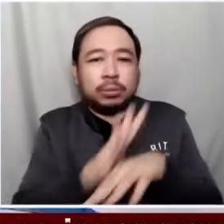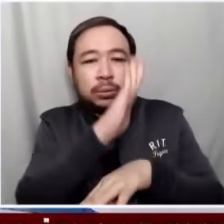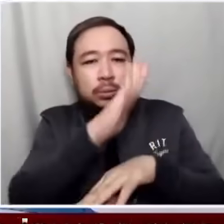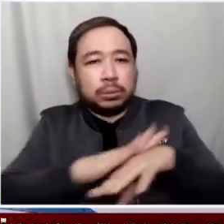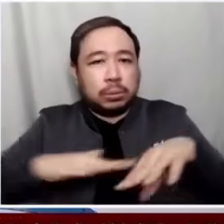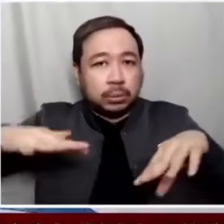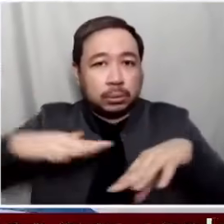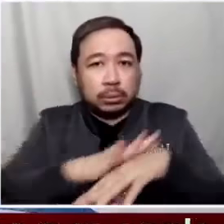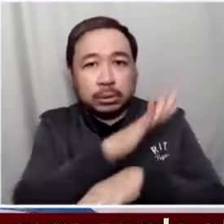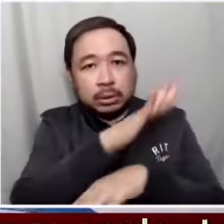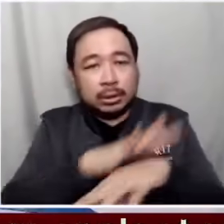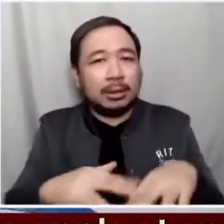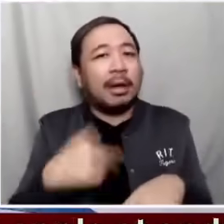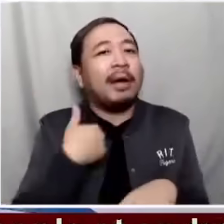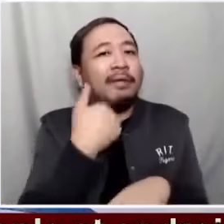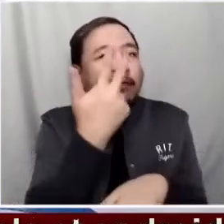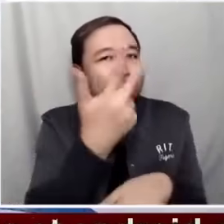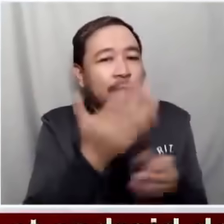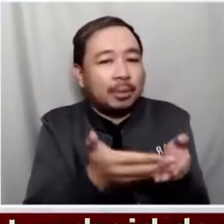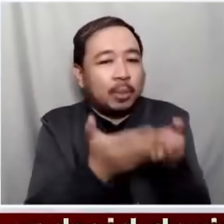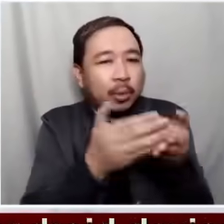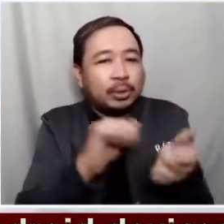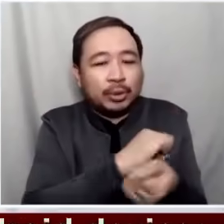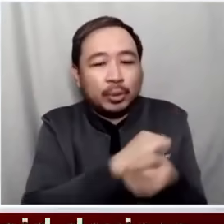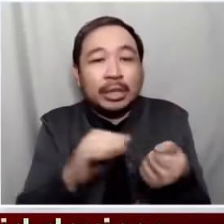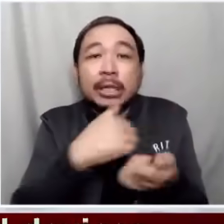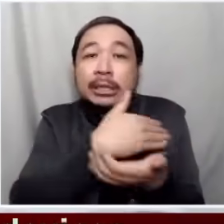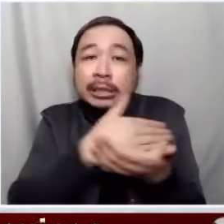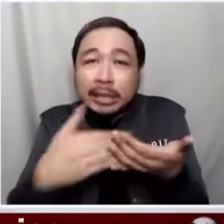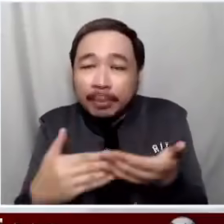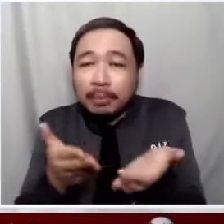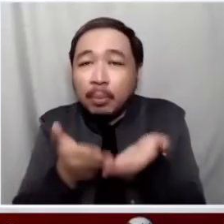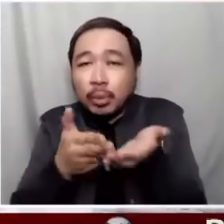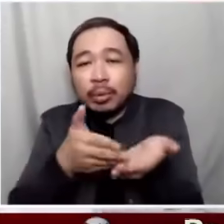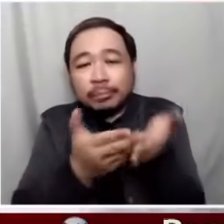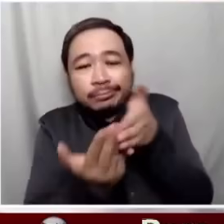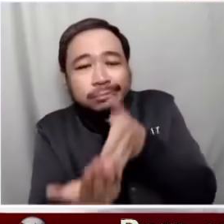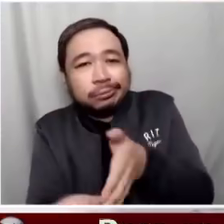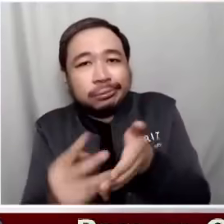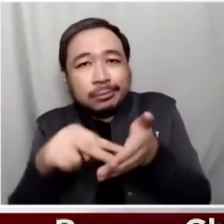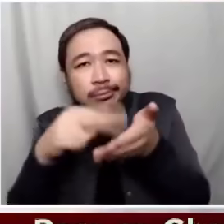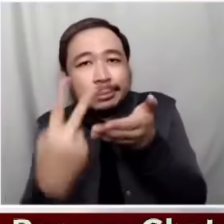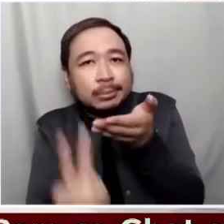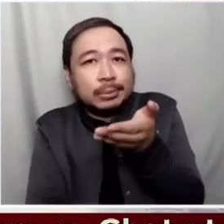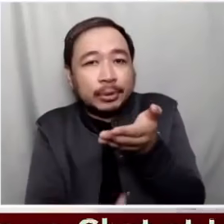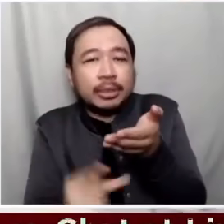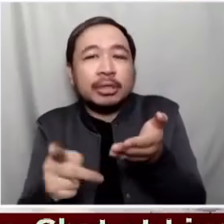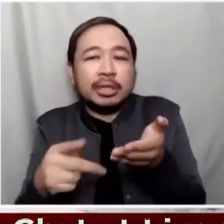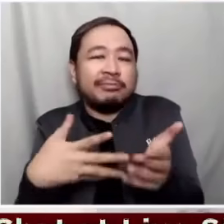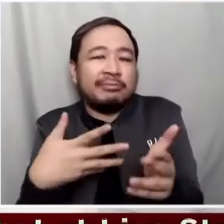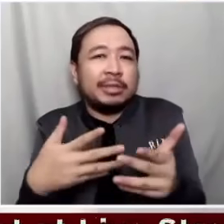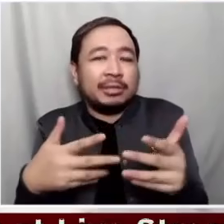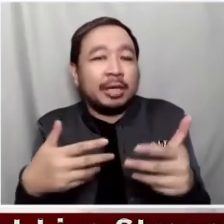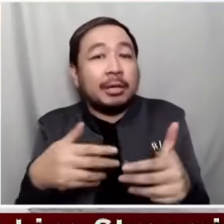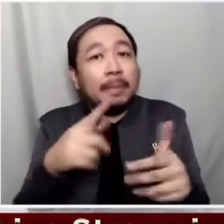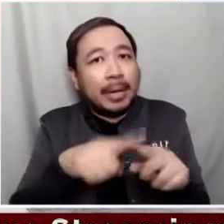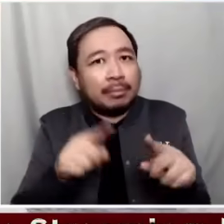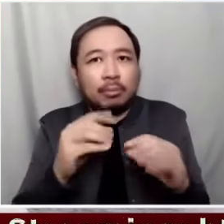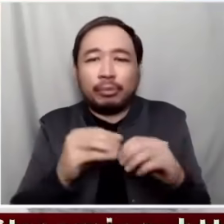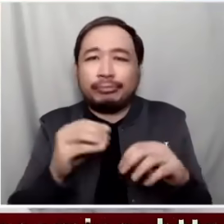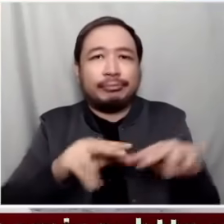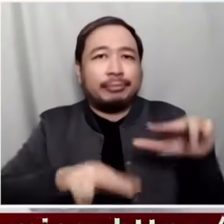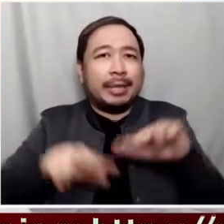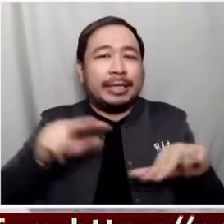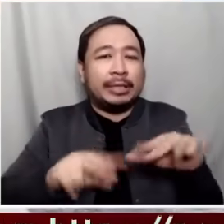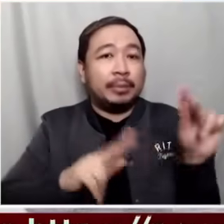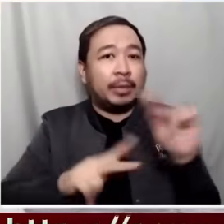iba ay tuluyan ng lumubog sa barangay Paligpikan nang tamaan din ng tugboat. Pero ang mas ikinababahala ng mga residente ay ang